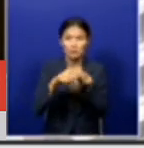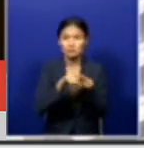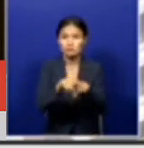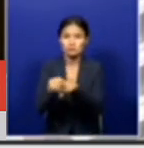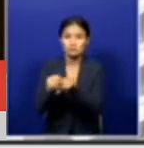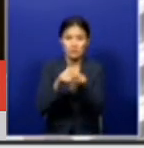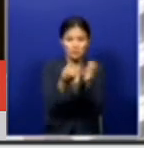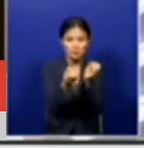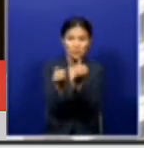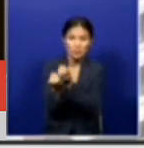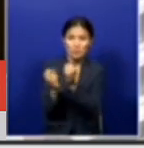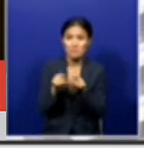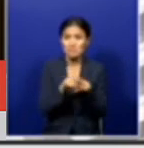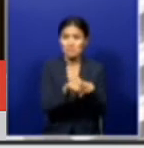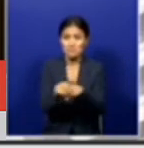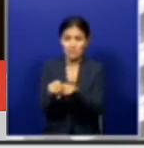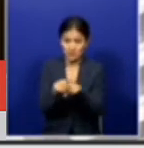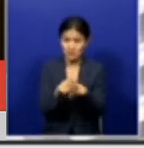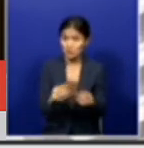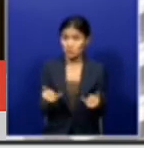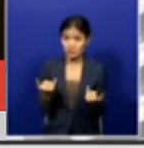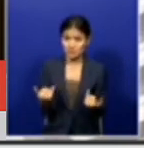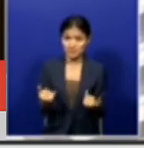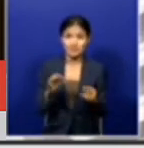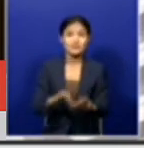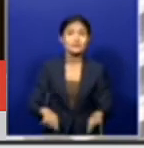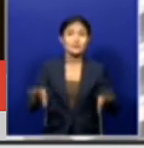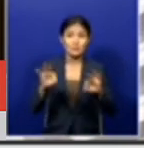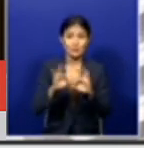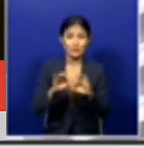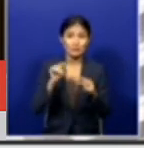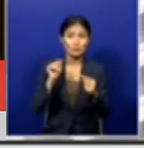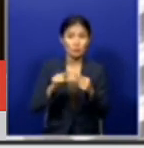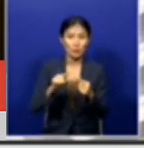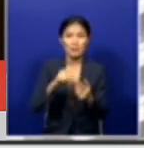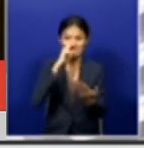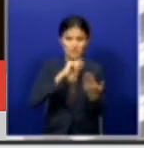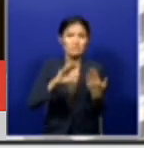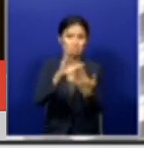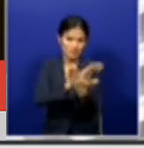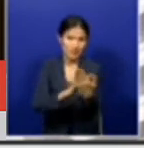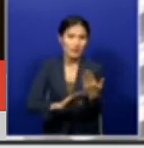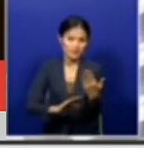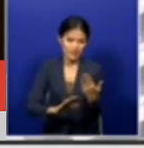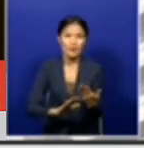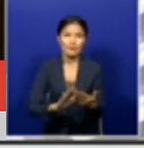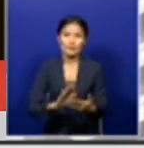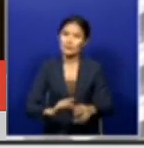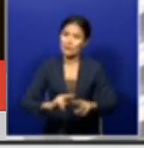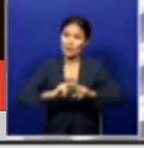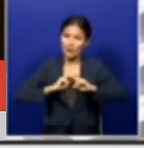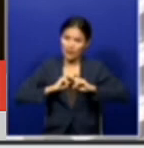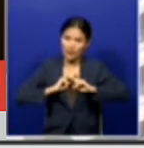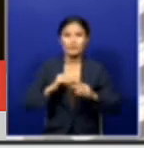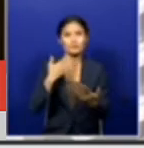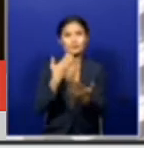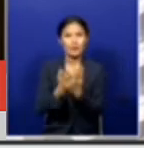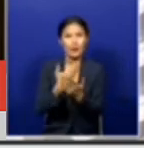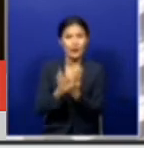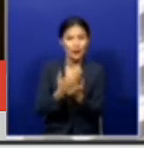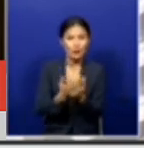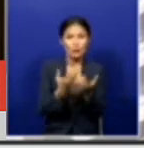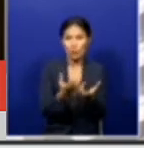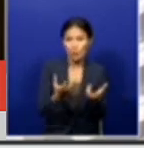กนี้ผมเห็นว่าต้องกระตุ้นการบริโภคภายในให้เกิดการหมุนเวียนจับจ่ายใช้ส